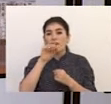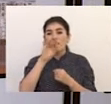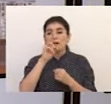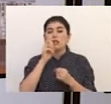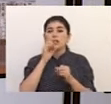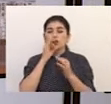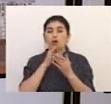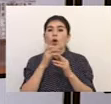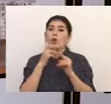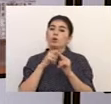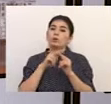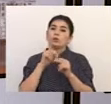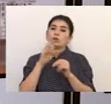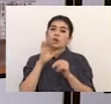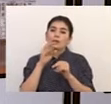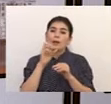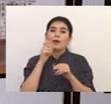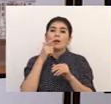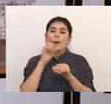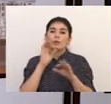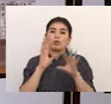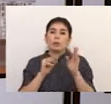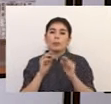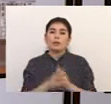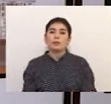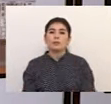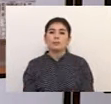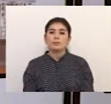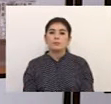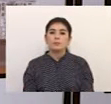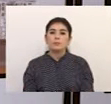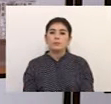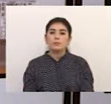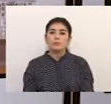mumkin. Ushbu gap sodda gap sanaladi.